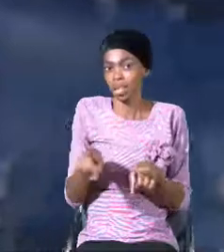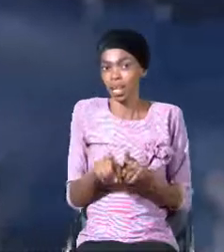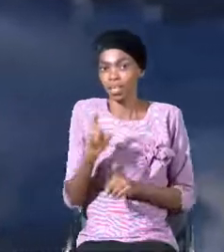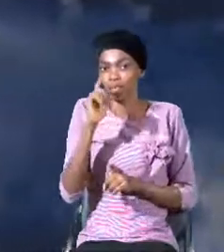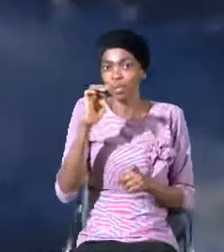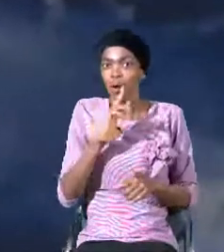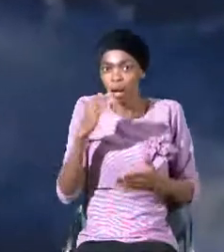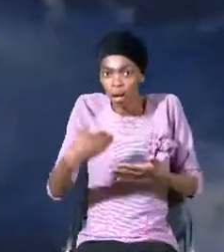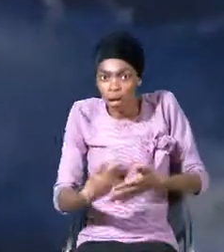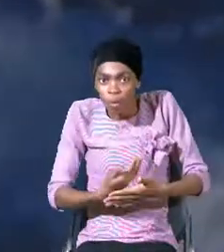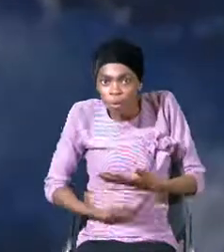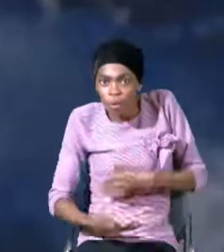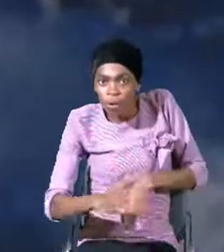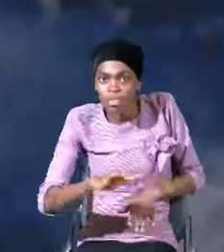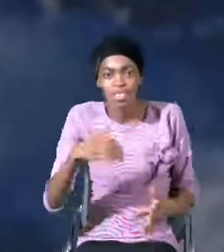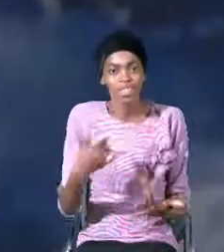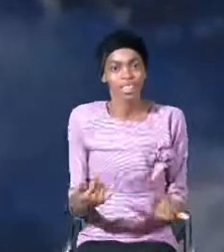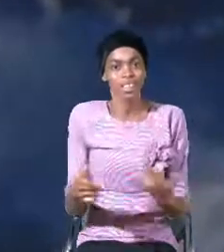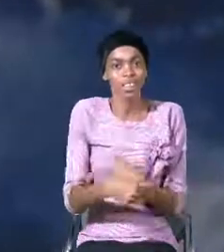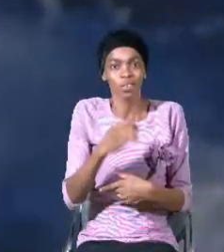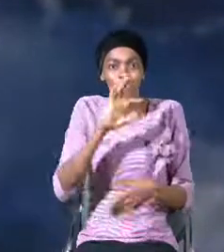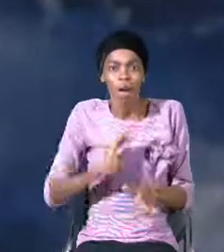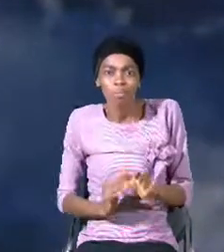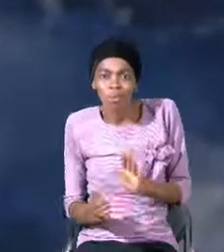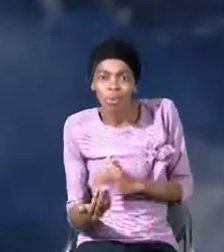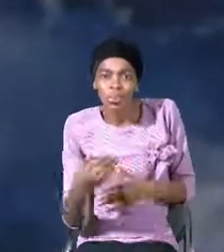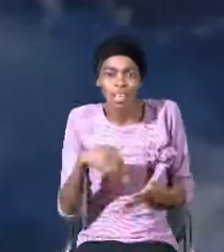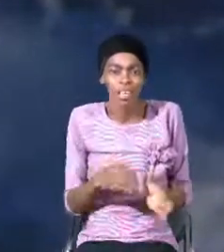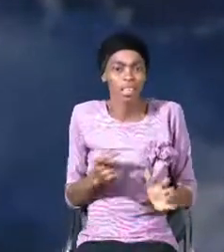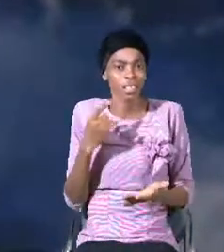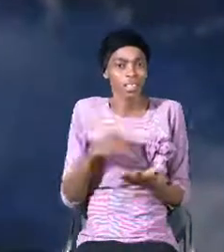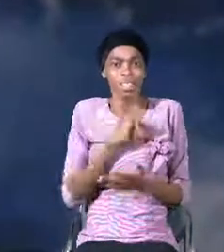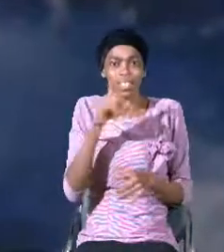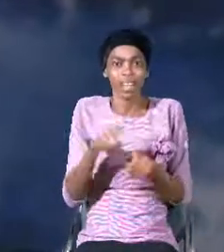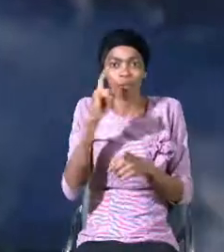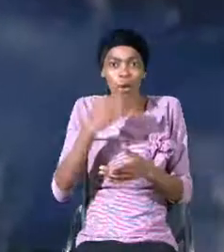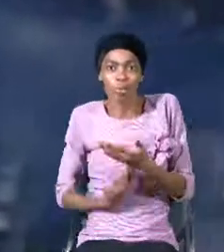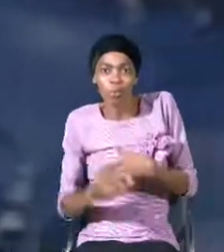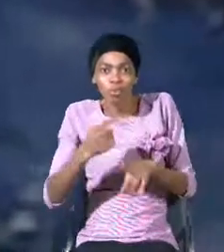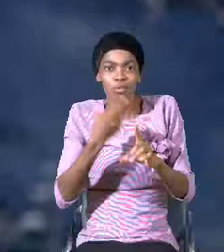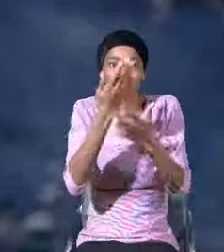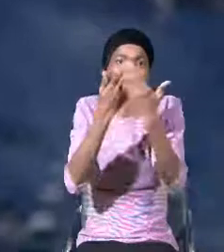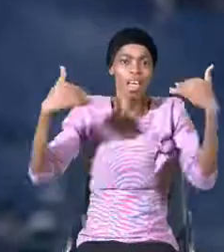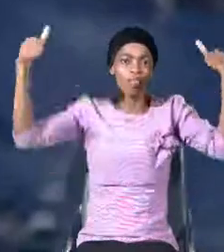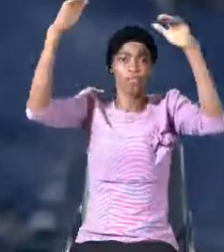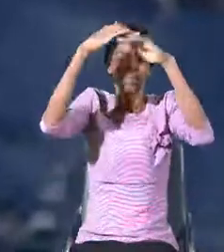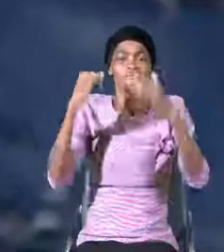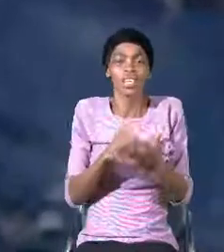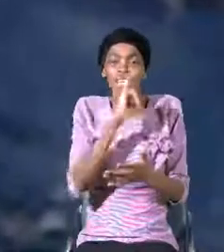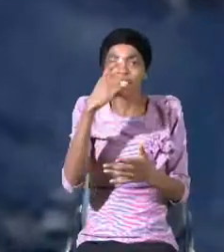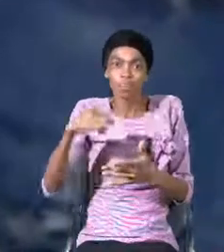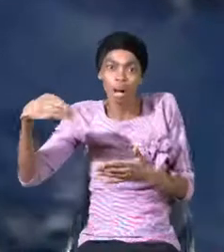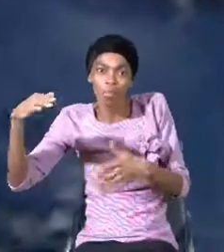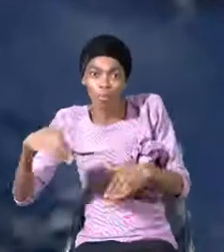tu es né aujourd'hui. C'est comme si tu es né encore. C'est comme si tu es né du ciel. C'est comme tu es né de